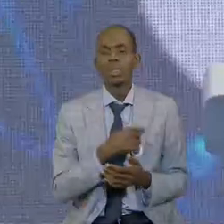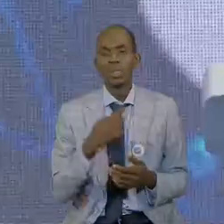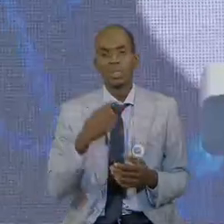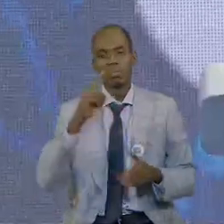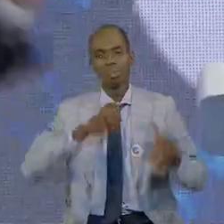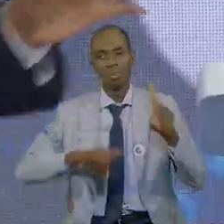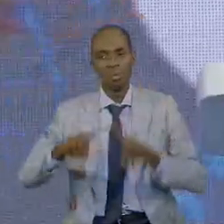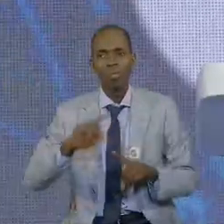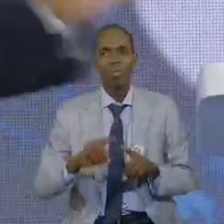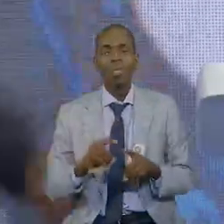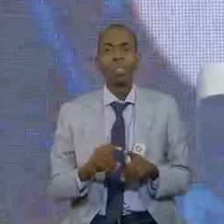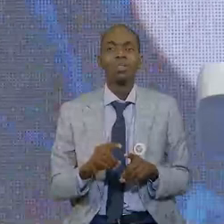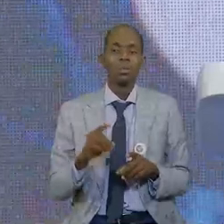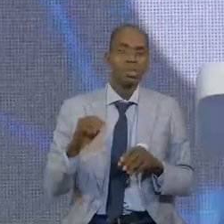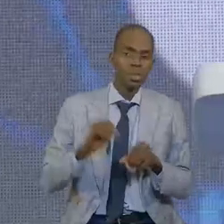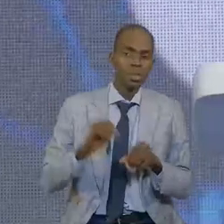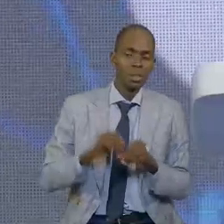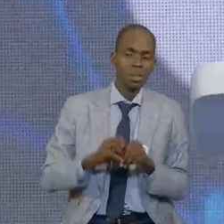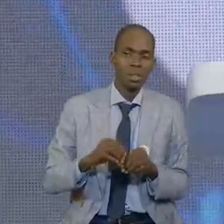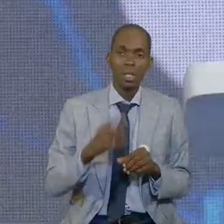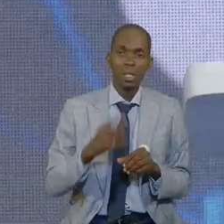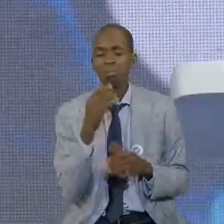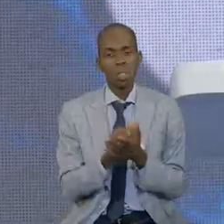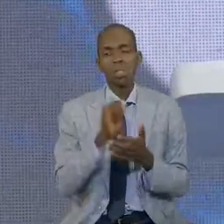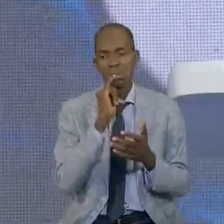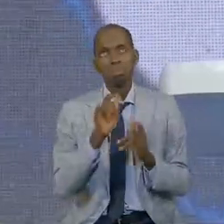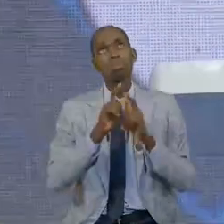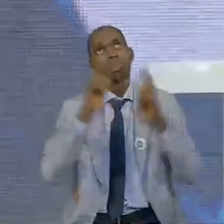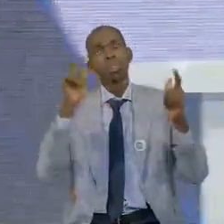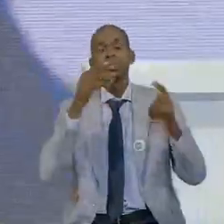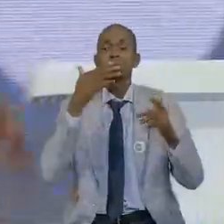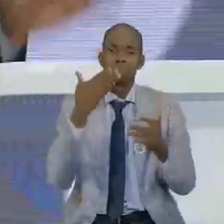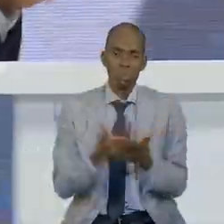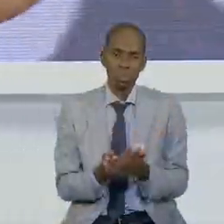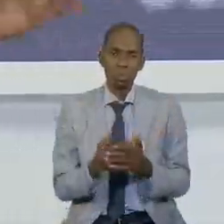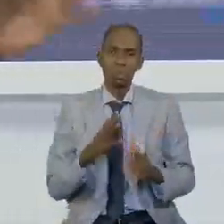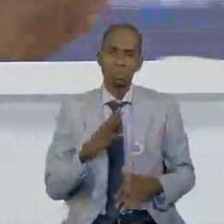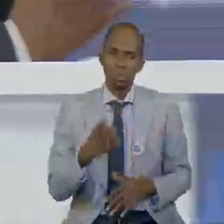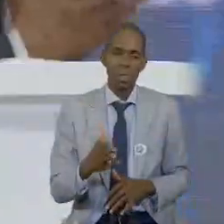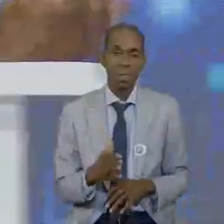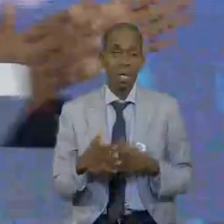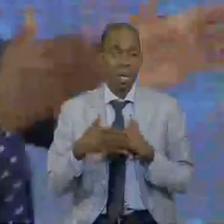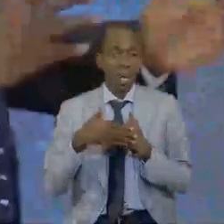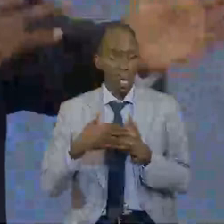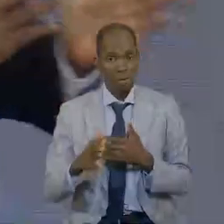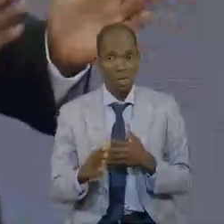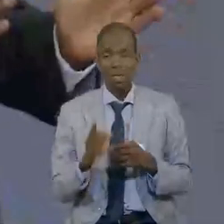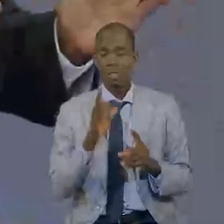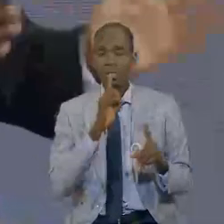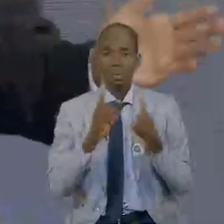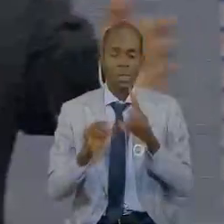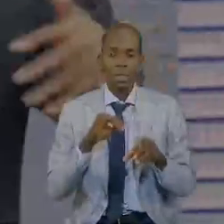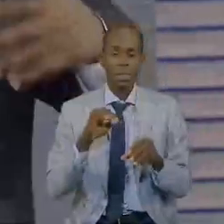we're speaking tongues, that's great, that's good. Le nouvelle langue, oui, c'est vrai, nous parlons en langue, c'est bon, et c'est bon. Speak in new tongues